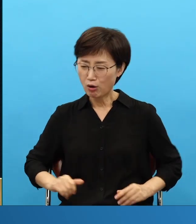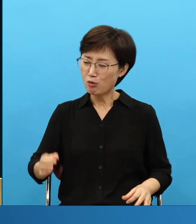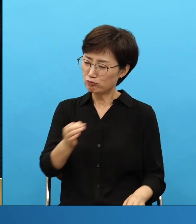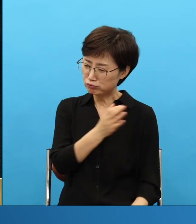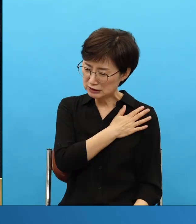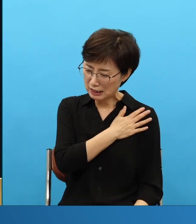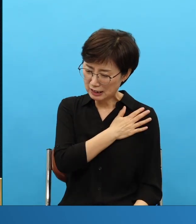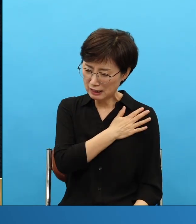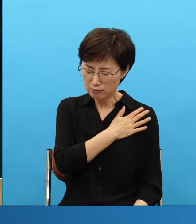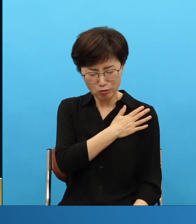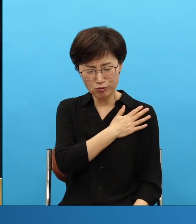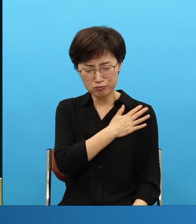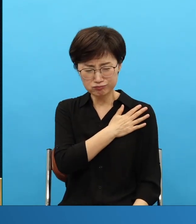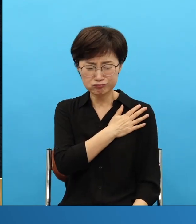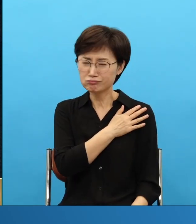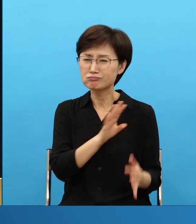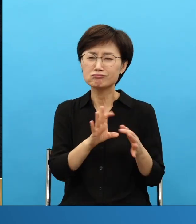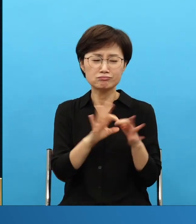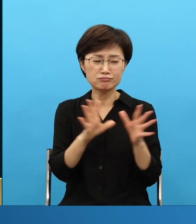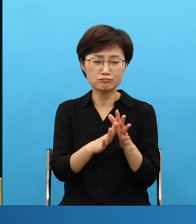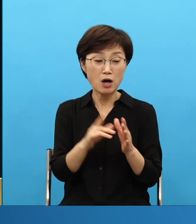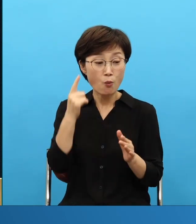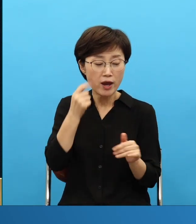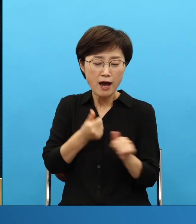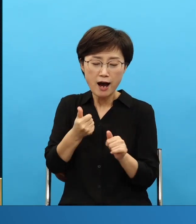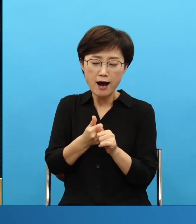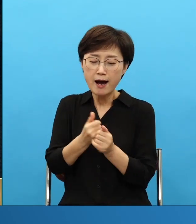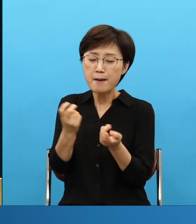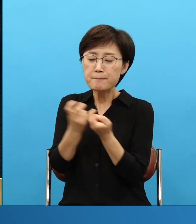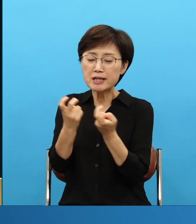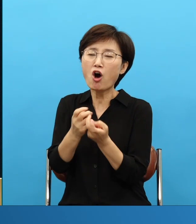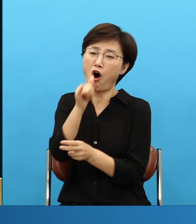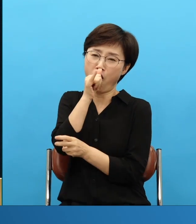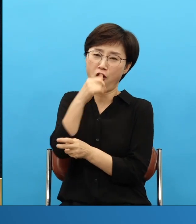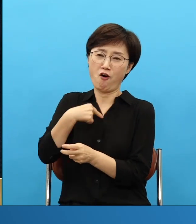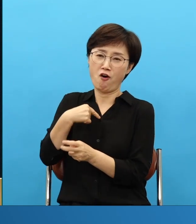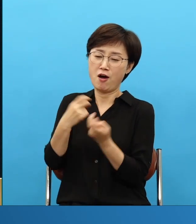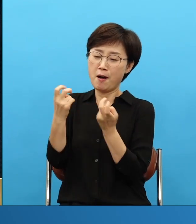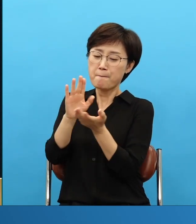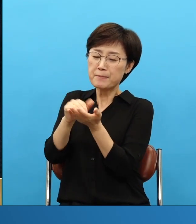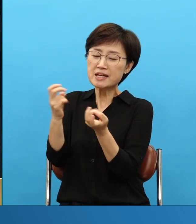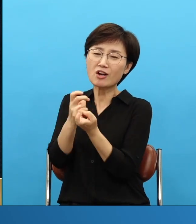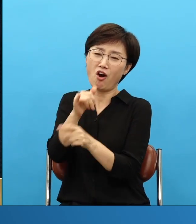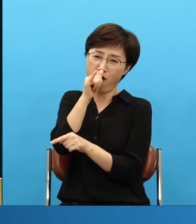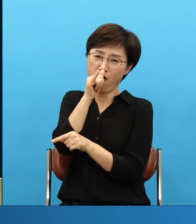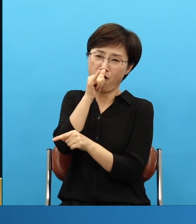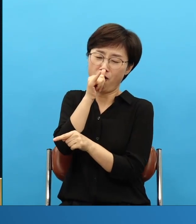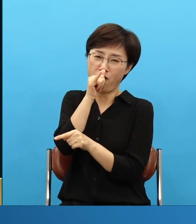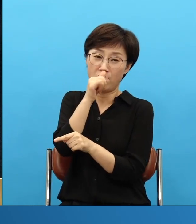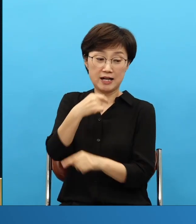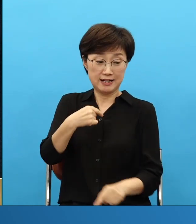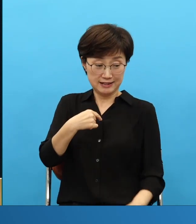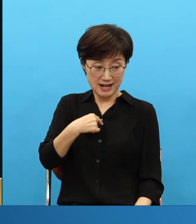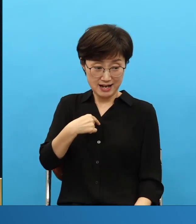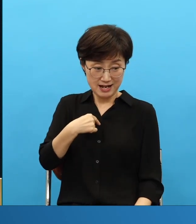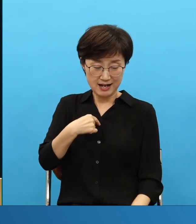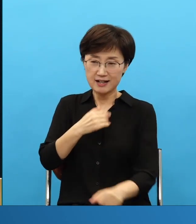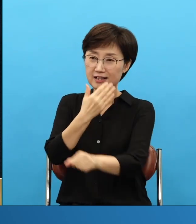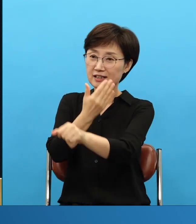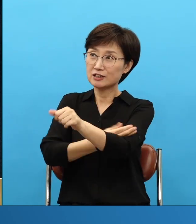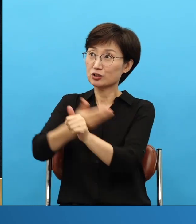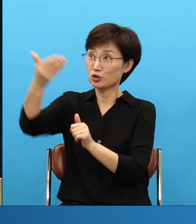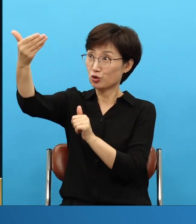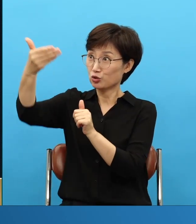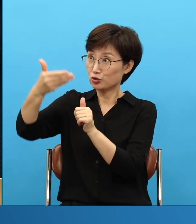일체의 비결 배웠어. And I know the mystery by which I can overcome all of that, to lack and to be in abundance. 그러면서 하는 말이 내게 능력